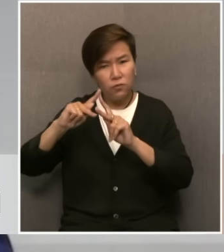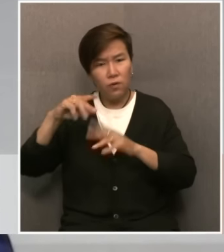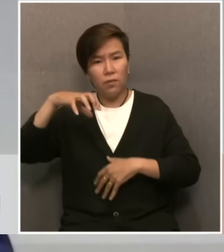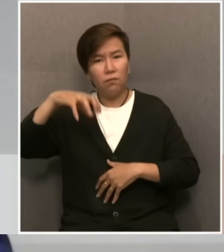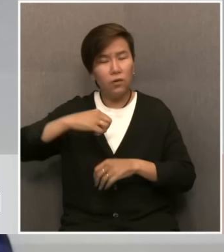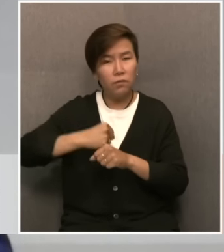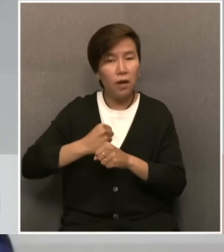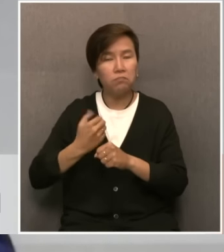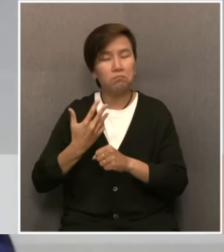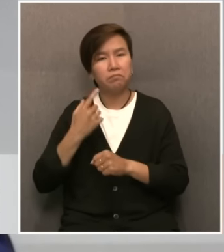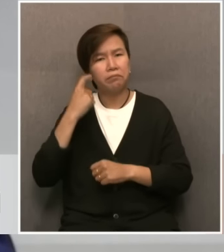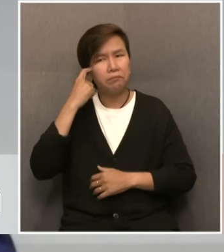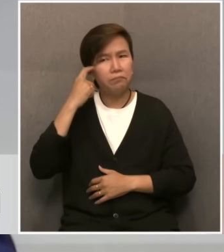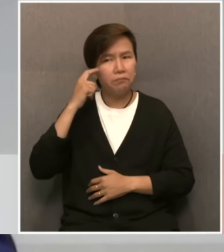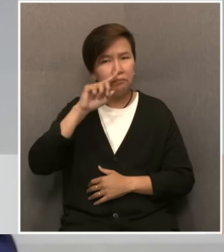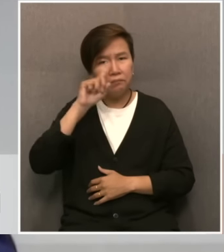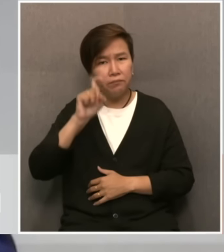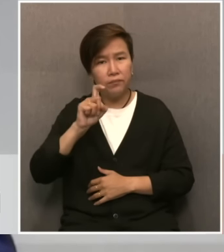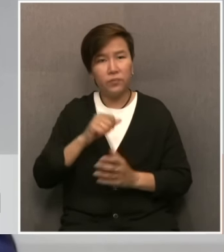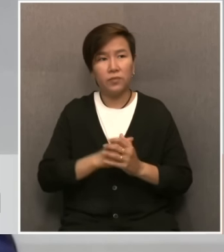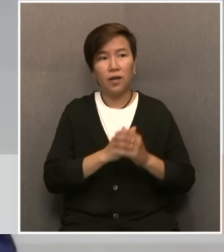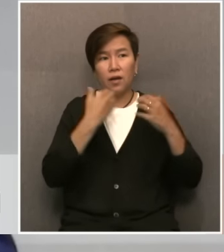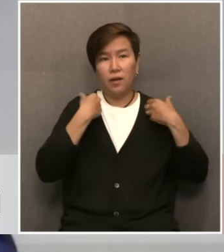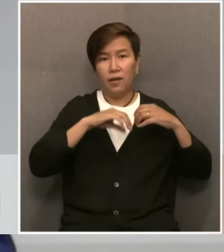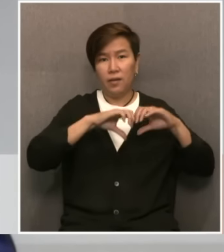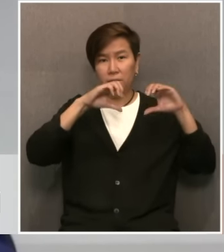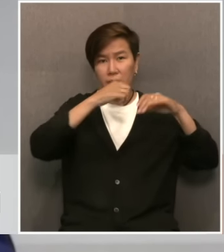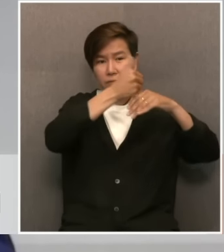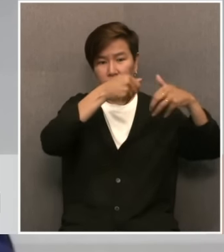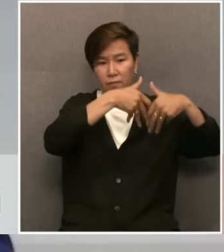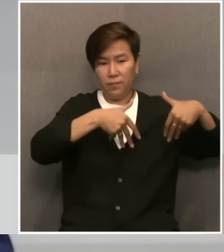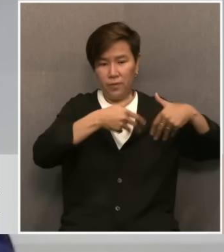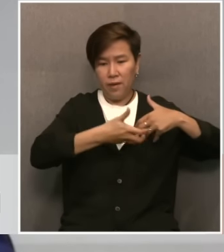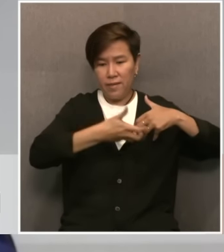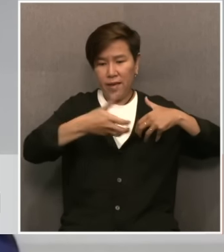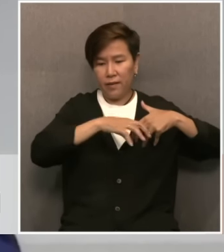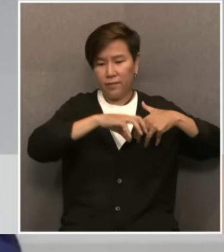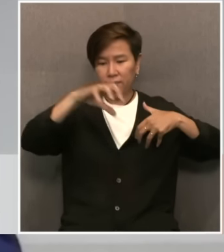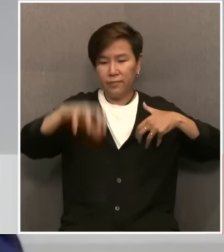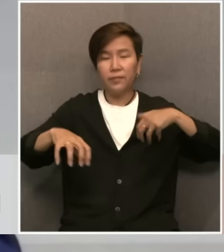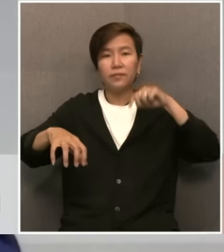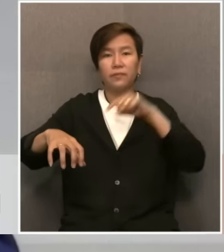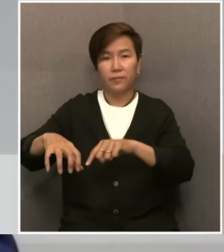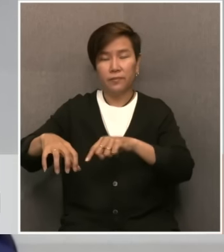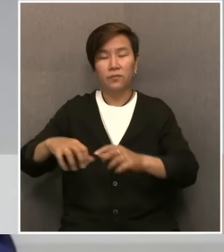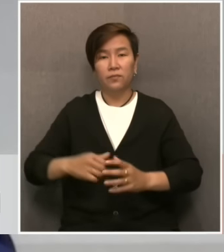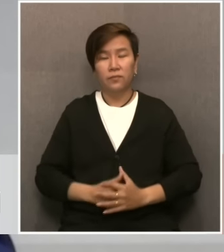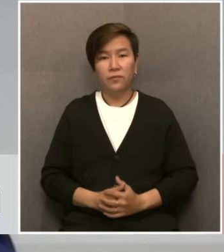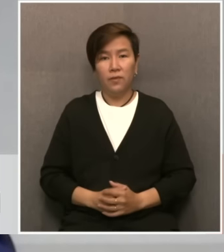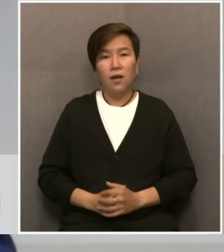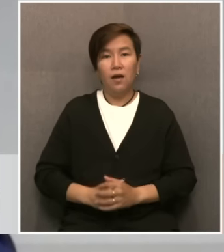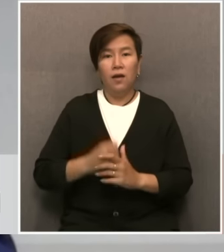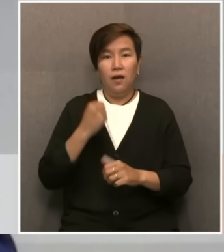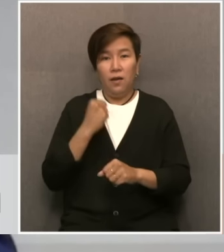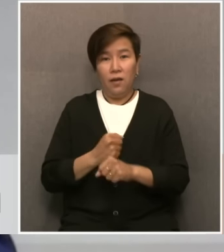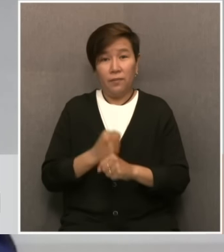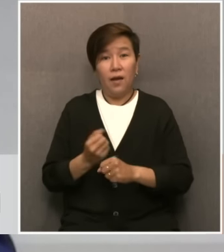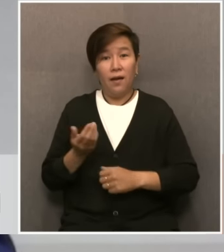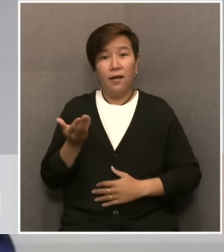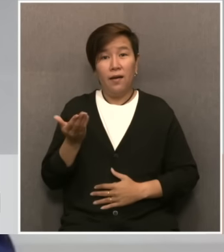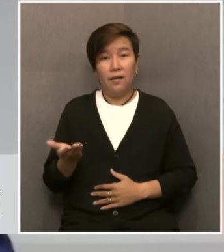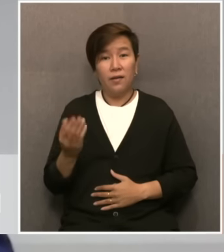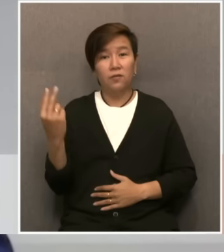การณ์กันว่าจะอยู่นอกโครงสร้างรัฐบาลที่เป็นทางการครับทรัมป์ยังกำหนดเส้นตายการทำงานของมาร์กแล้วก็ร